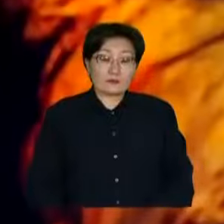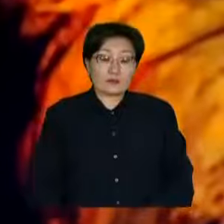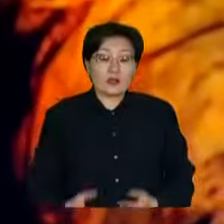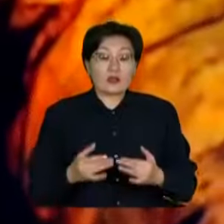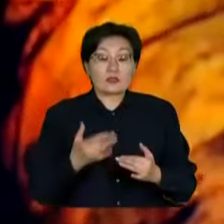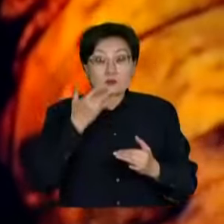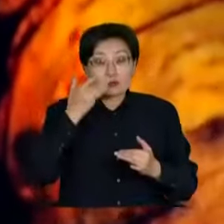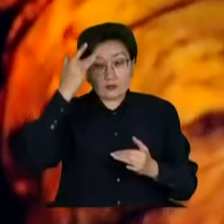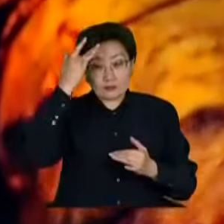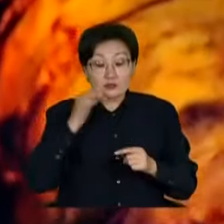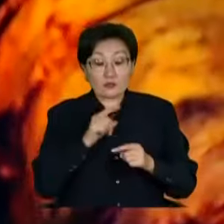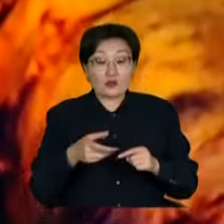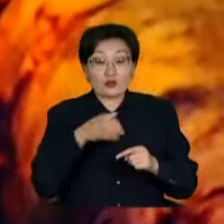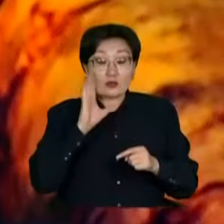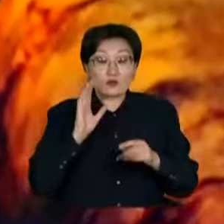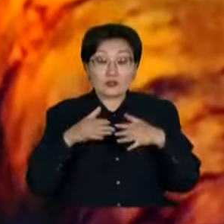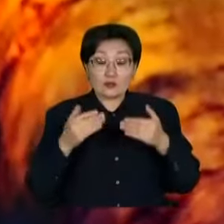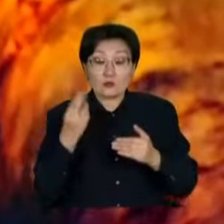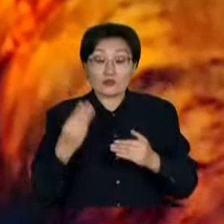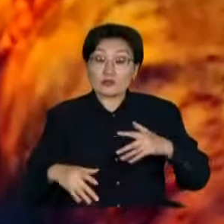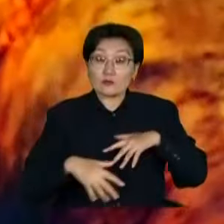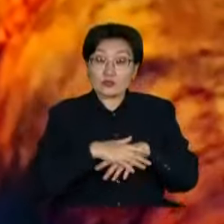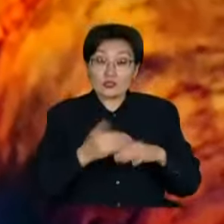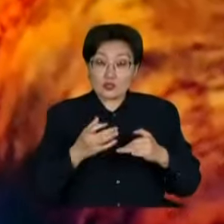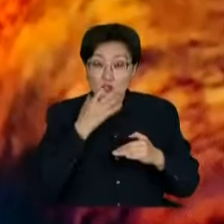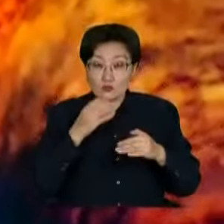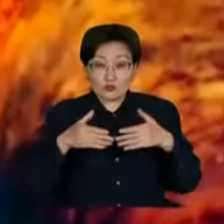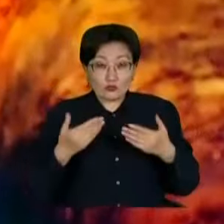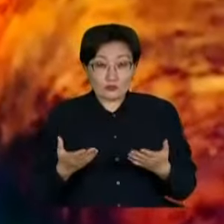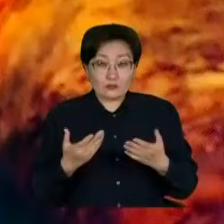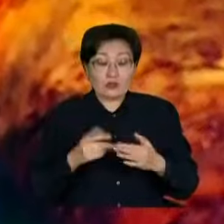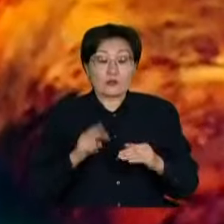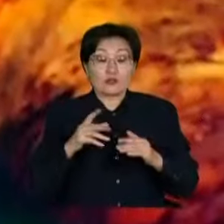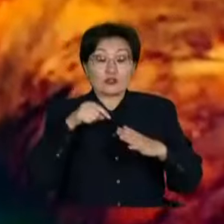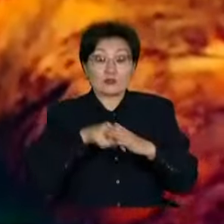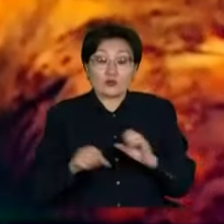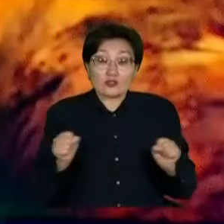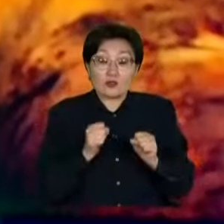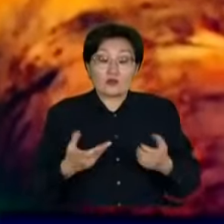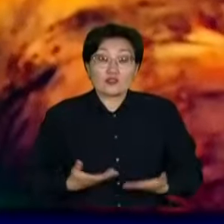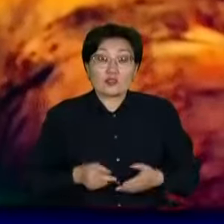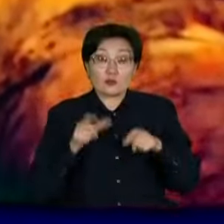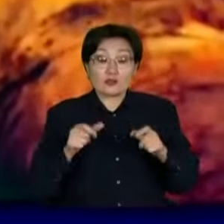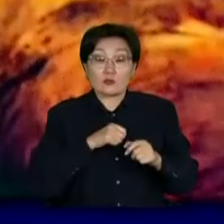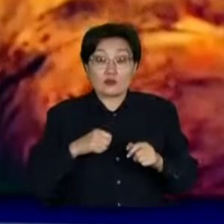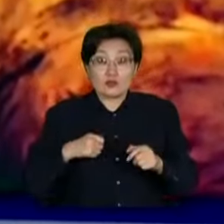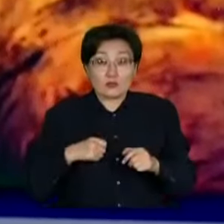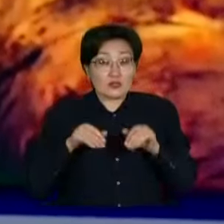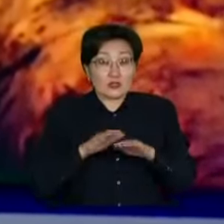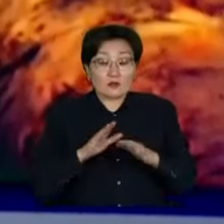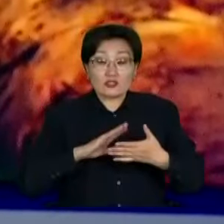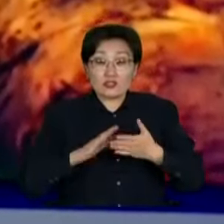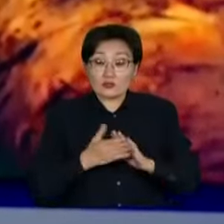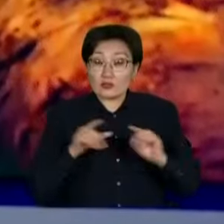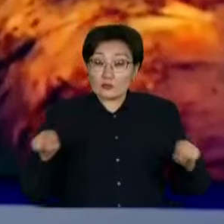Ала жаздай ауызсудан тарыққан ақтаулықтар енді жылуға жете алмай әлек. Пәтерлерінде бүрсен қаққан ағайын, өзіміз амалдамасақ, жағдайды